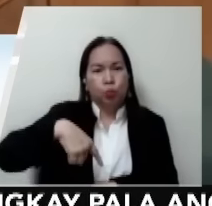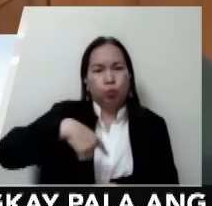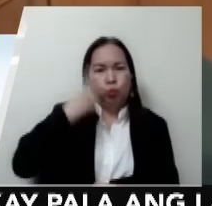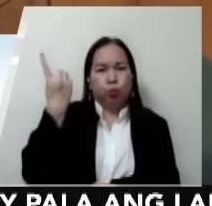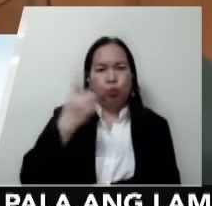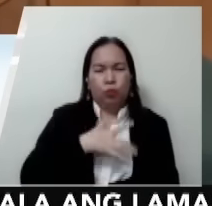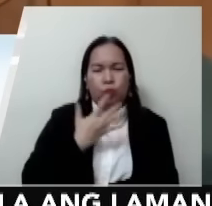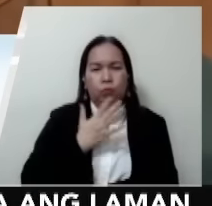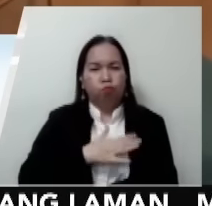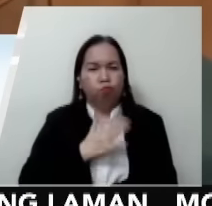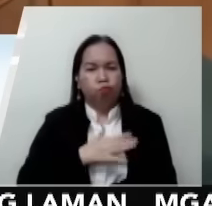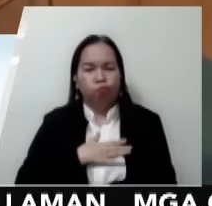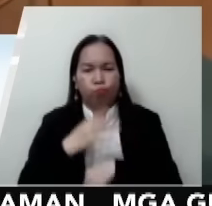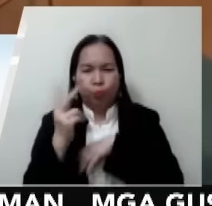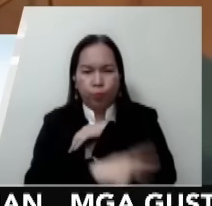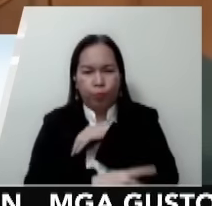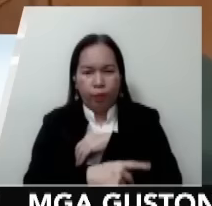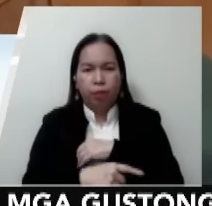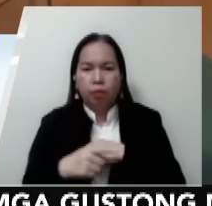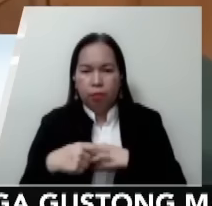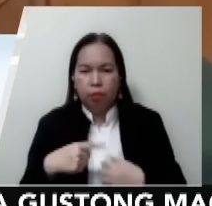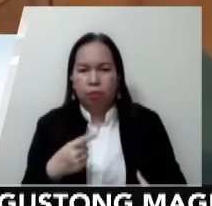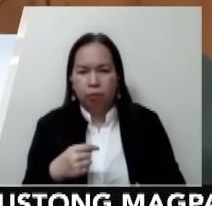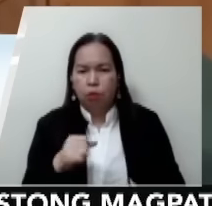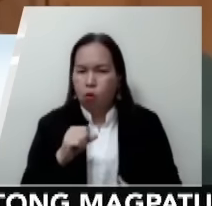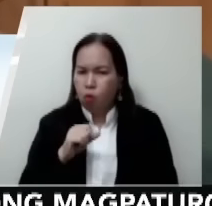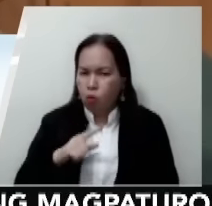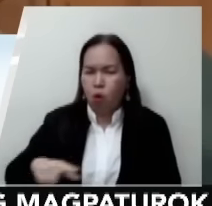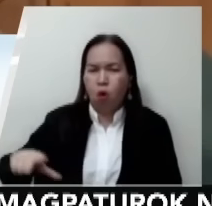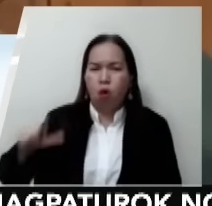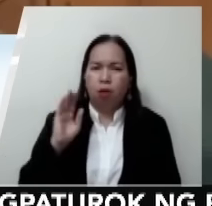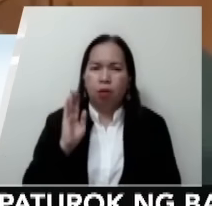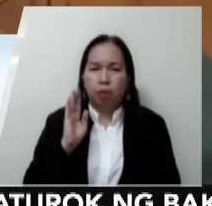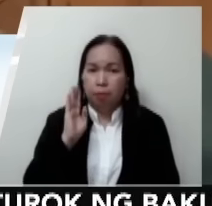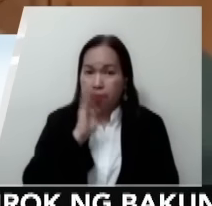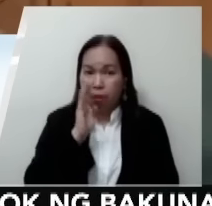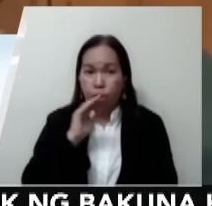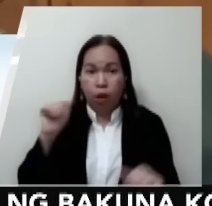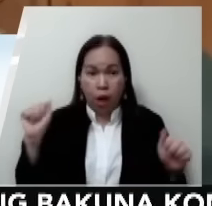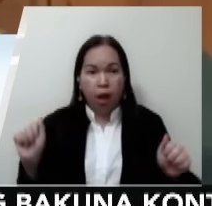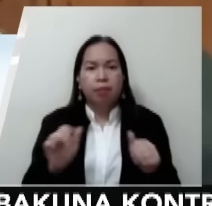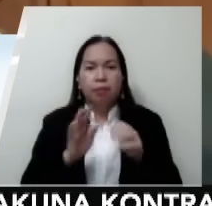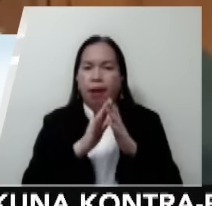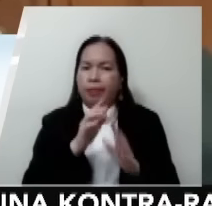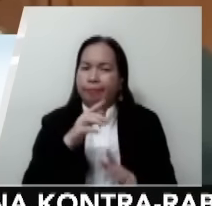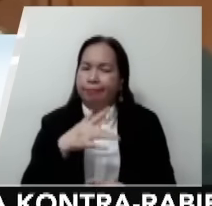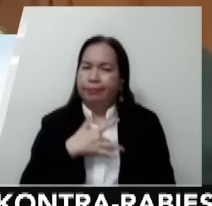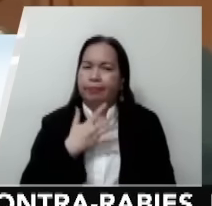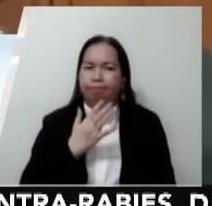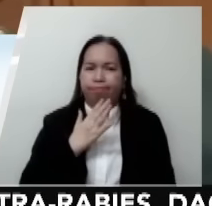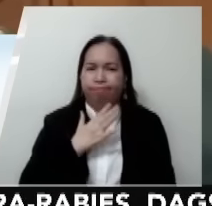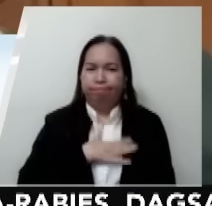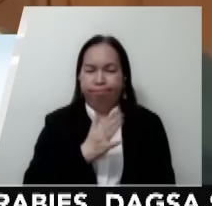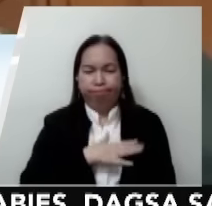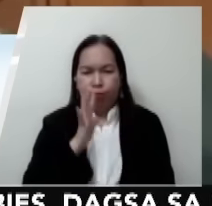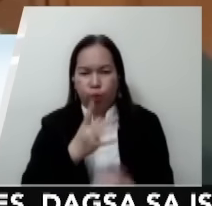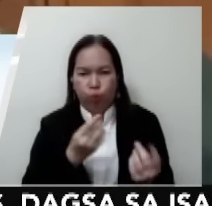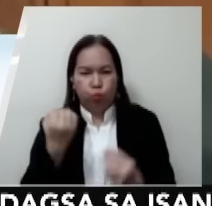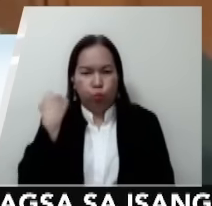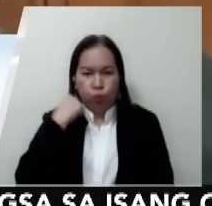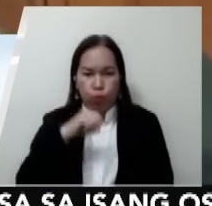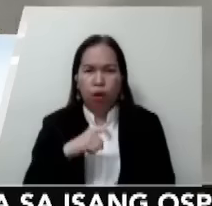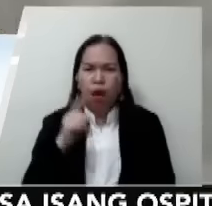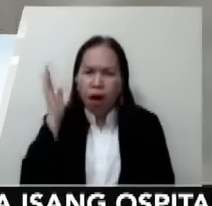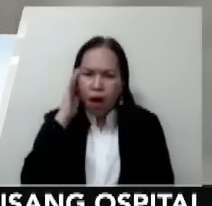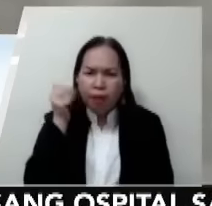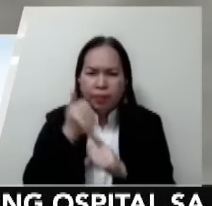pag ininsulto ang probinsya, insulto lahat ng Albayanos ang isa ginawa nila. But yung ginawa nila, nalam nilang bawal at pumasok